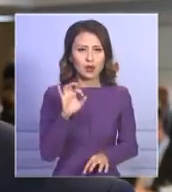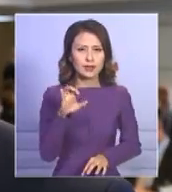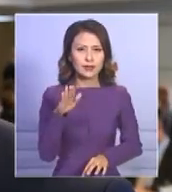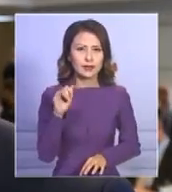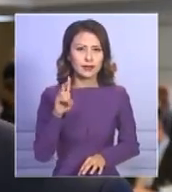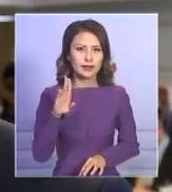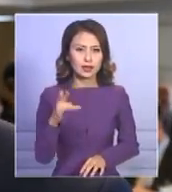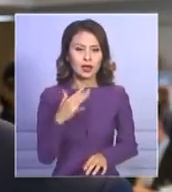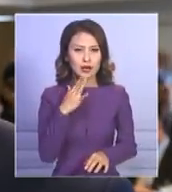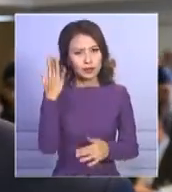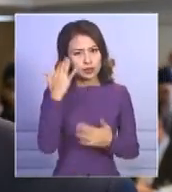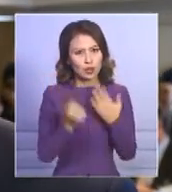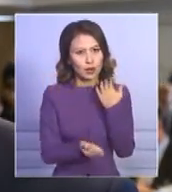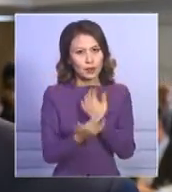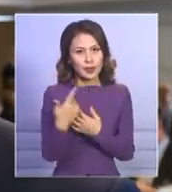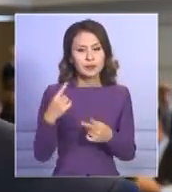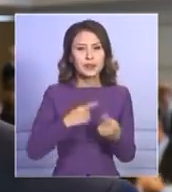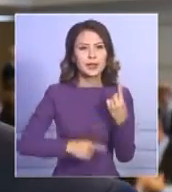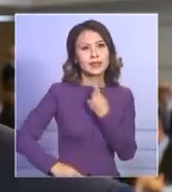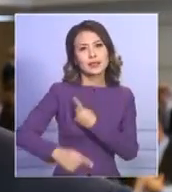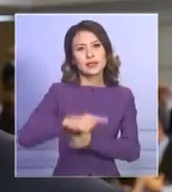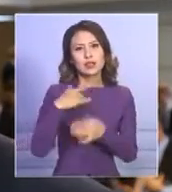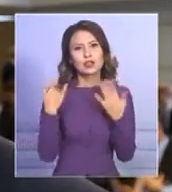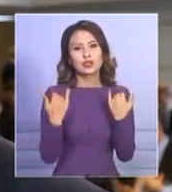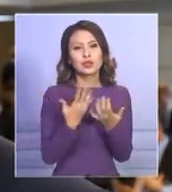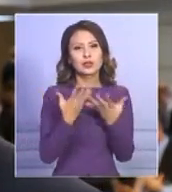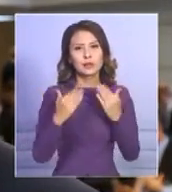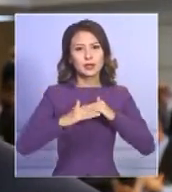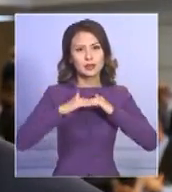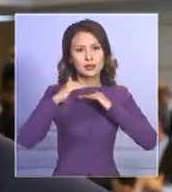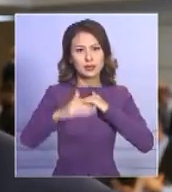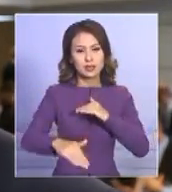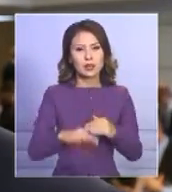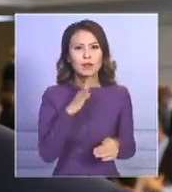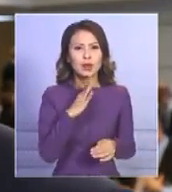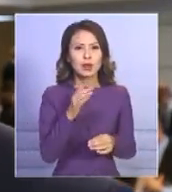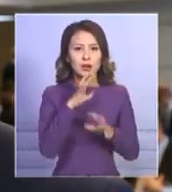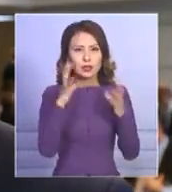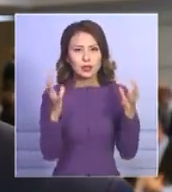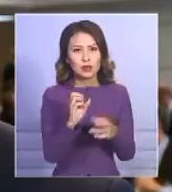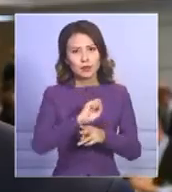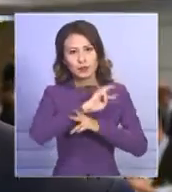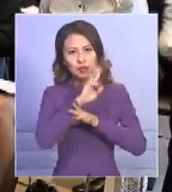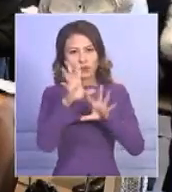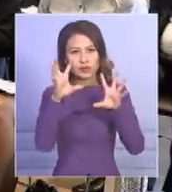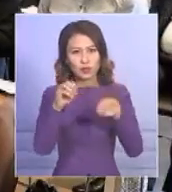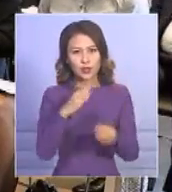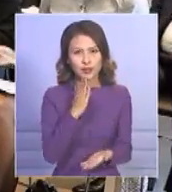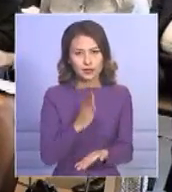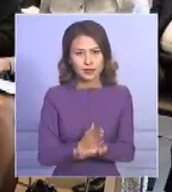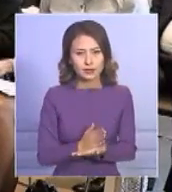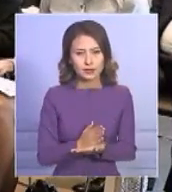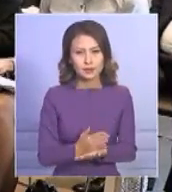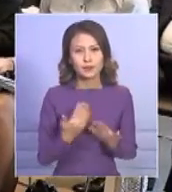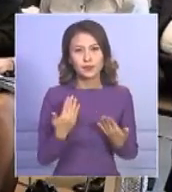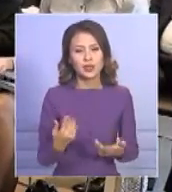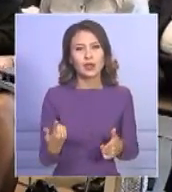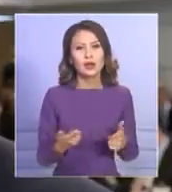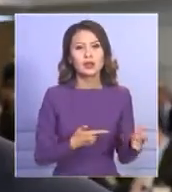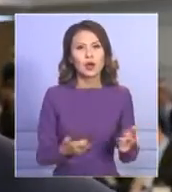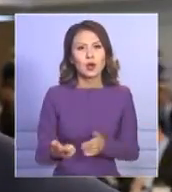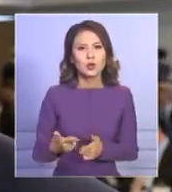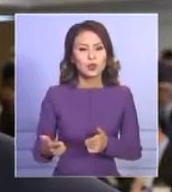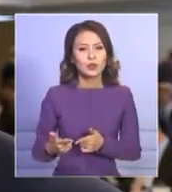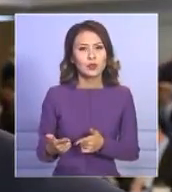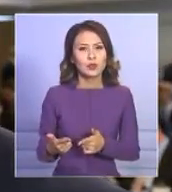мұнай бизнесінде жүргендер. Біз қазір оларға жергілікті жерде орнығуға жағдай жасау мүмкіндіктерін беріп жатырмыз. Бұл дегеніңіз дайын